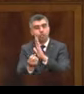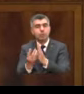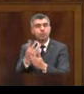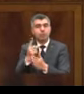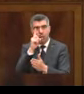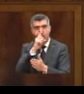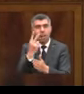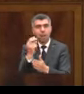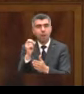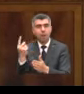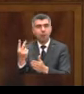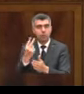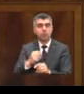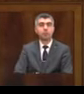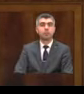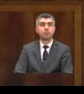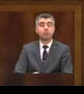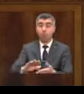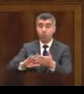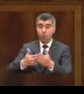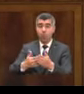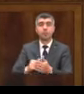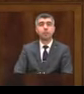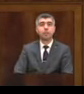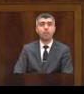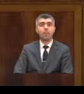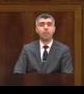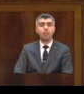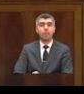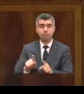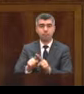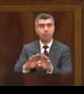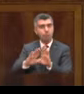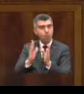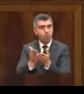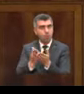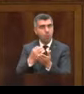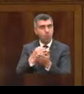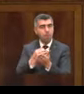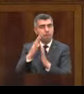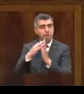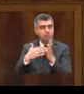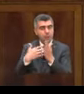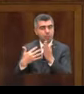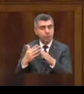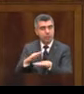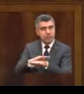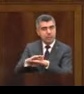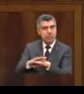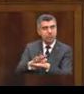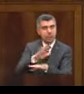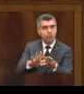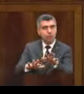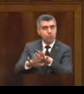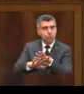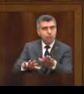ديال 2021. إذن هذه بنية القرب نريد من خلالها أن البرامج والسياسات الاجتماعية أن يكون